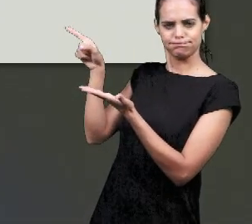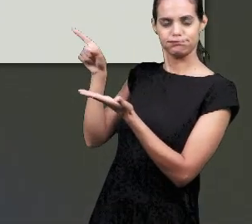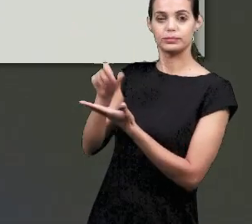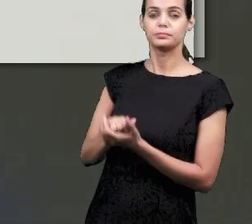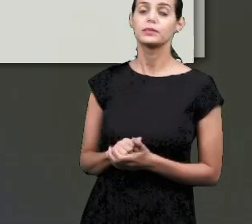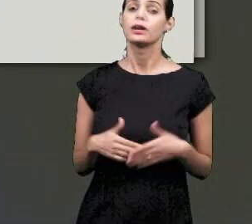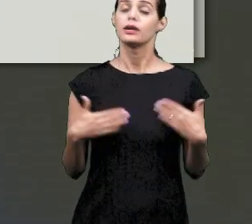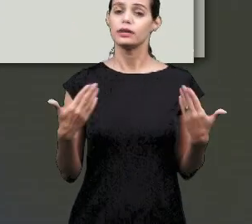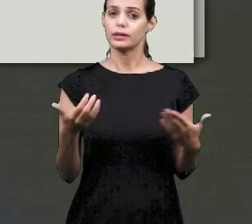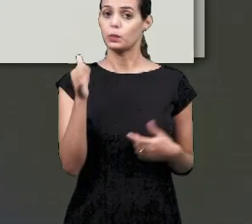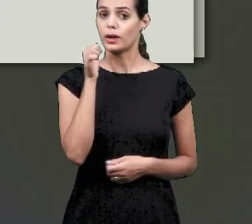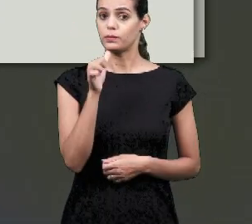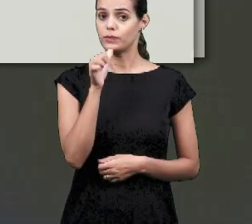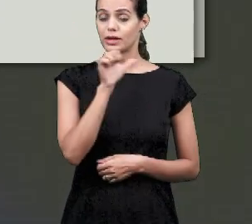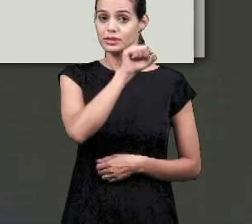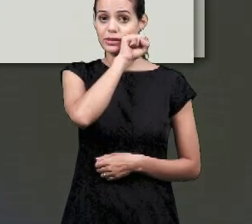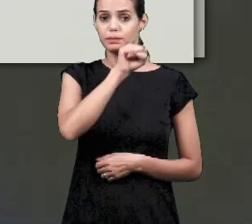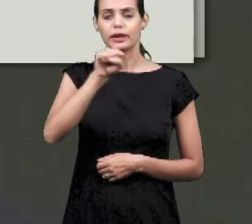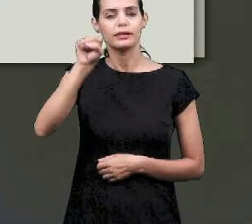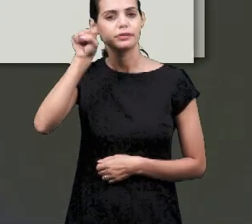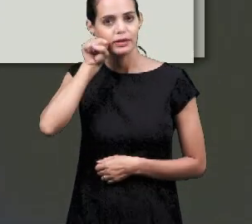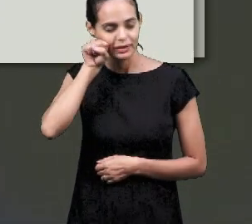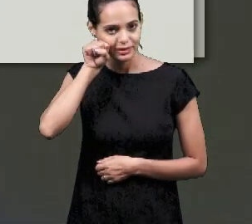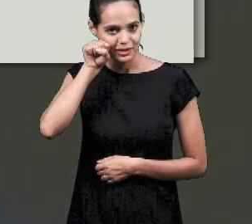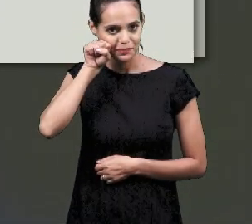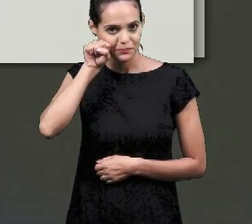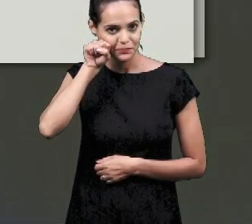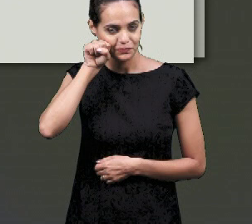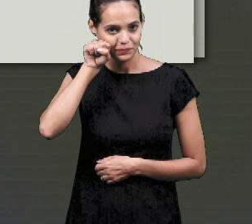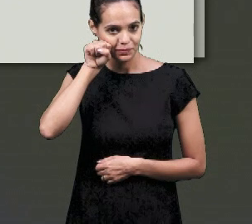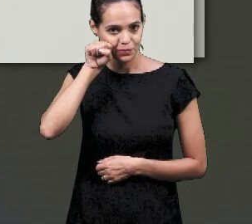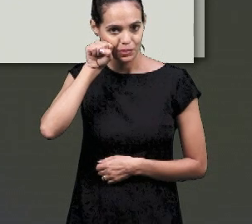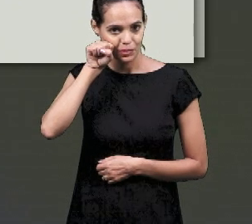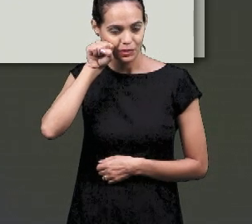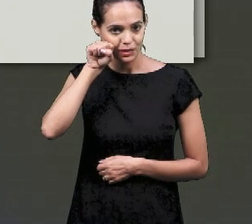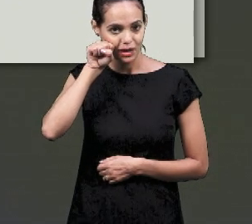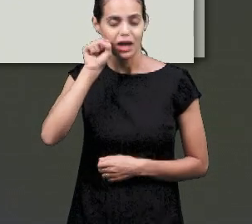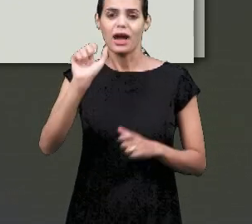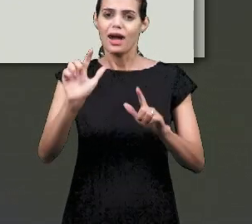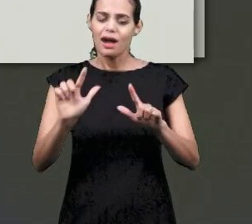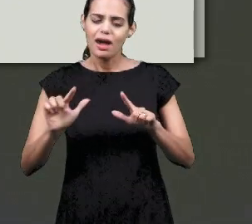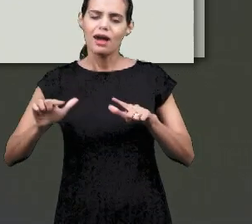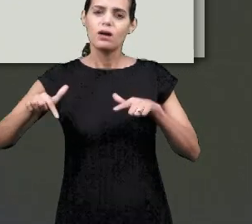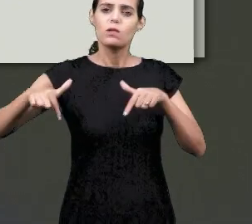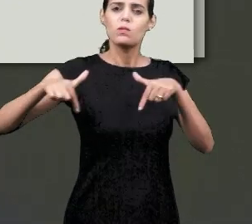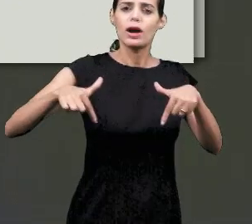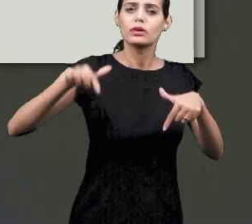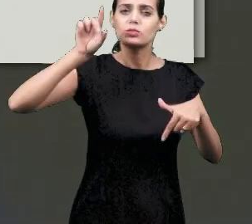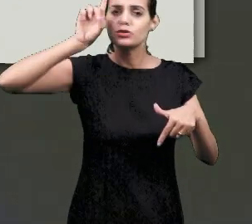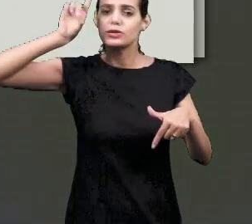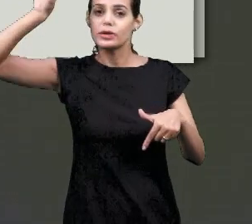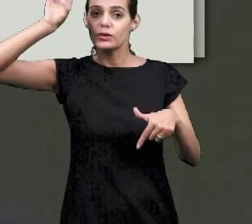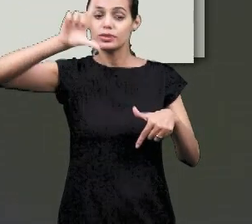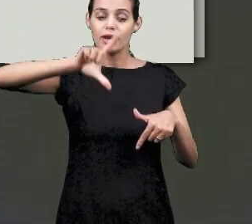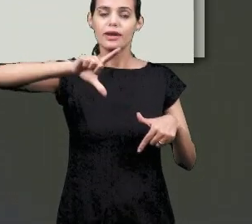pas. Cela est un acte de la souveraineté de Dieu. Et après un certain temps,